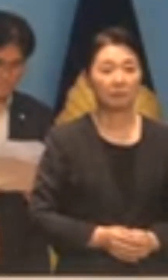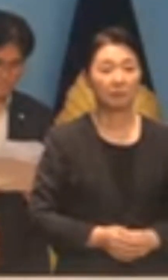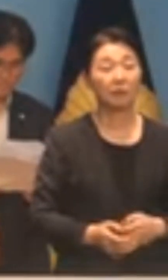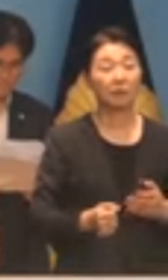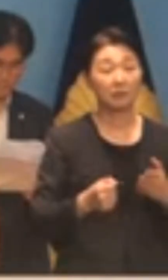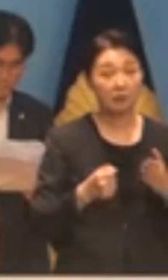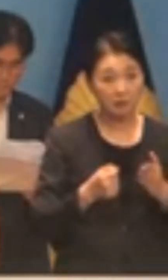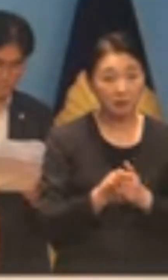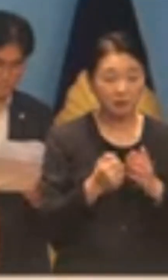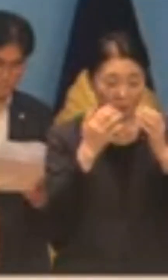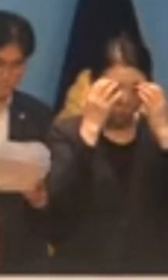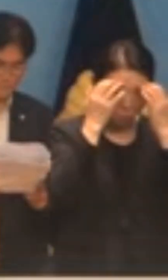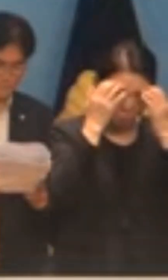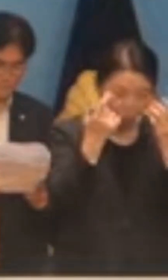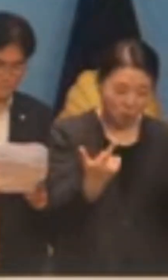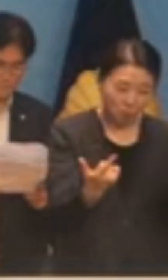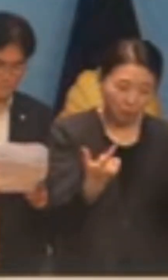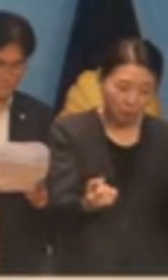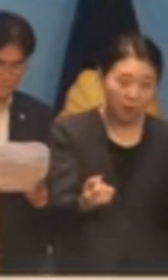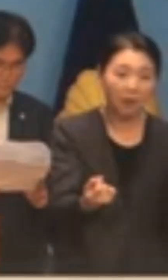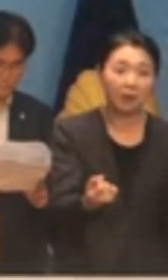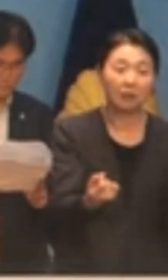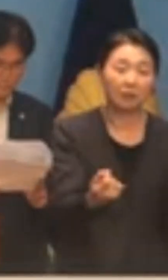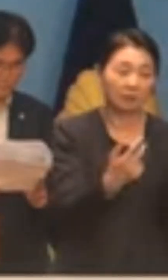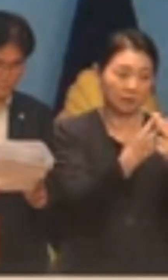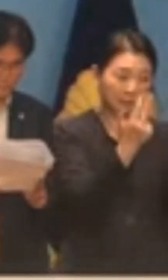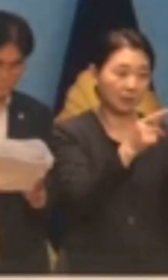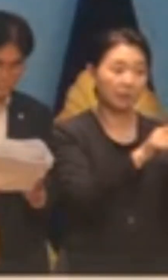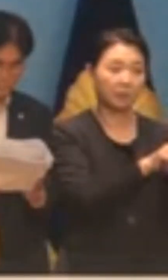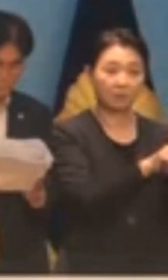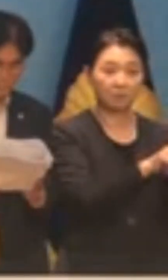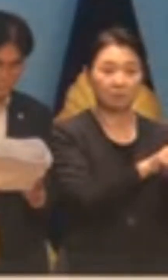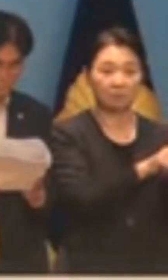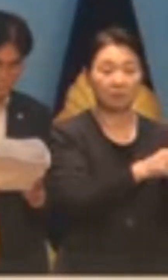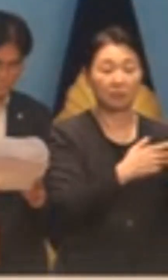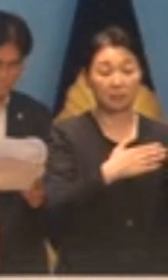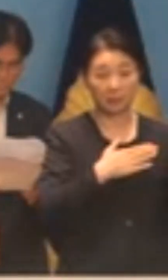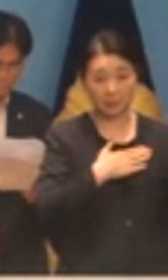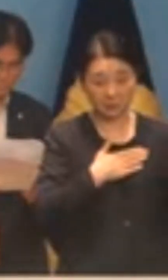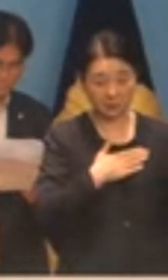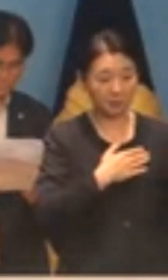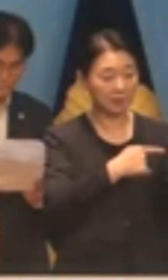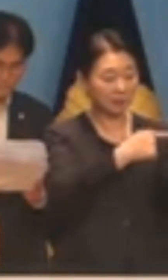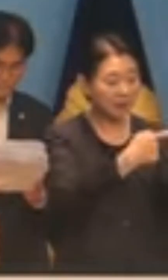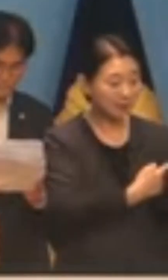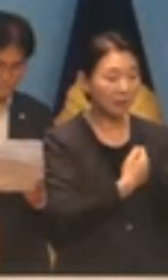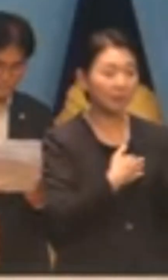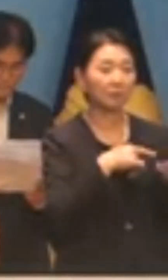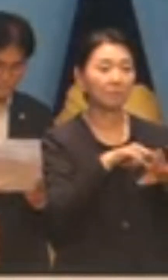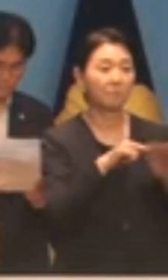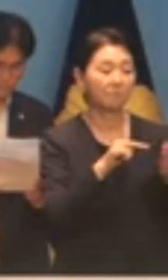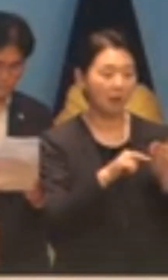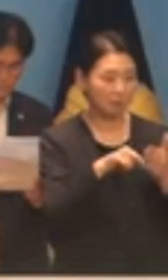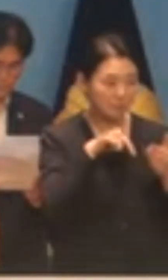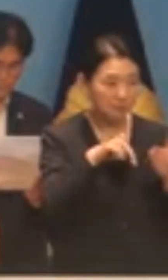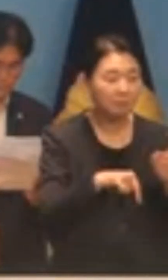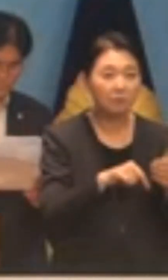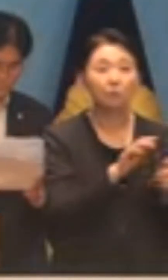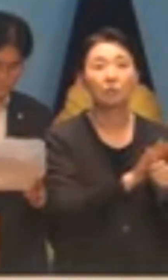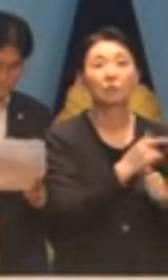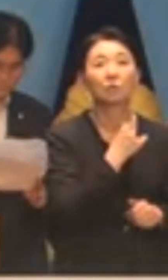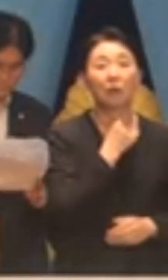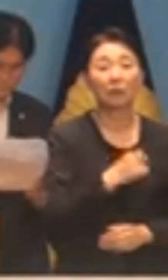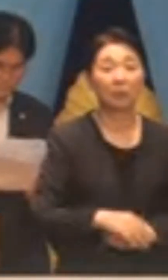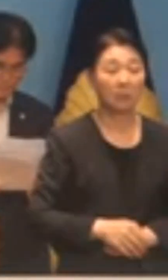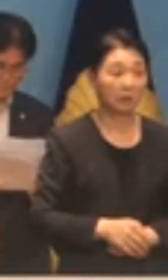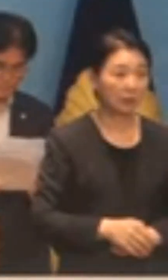같은 고통을 겪는 이재명 후보를 나도 모르게 마음이 갑니다. 그는 가진